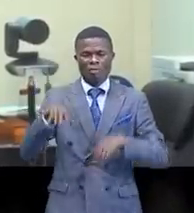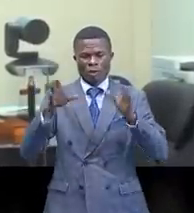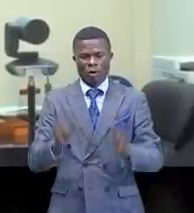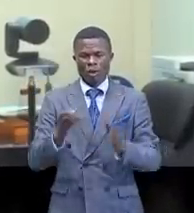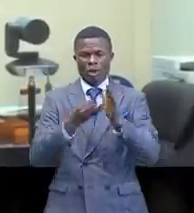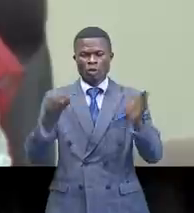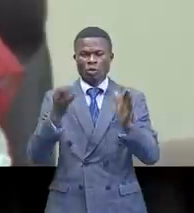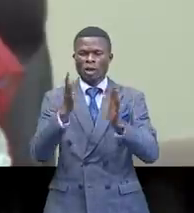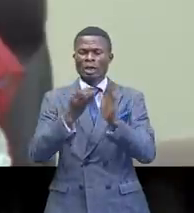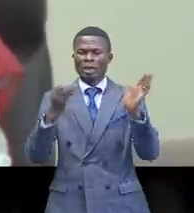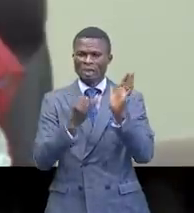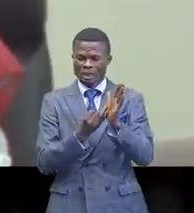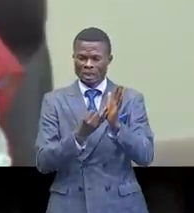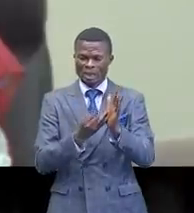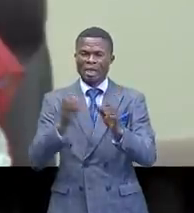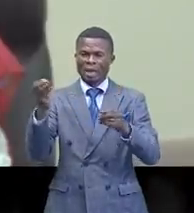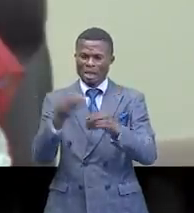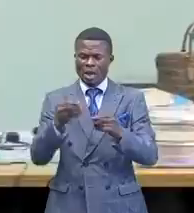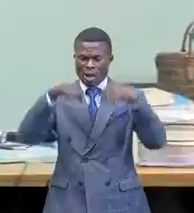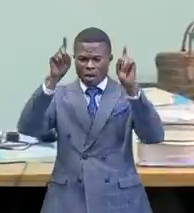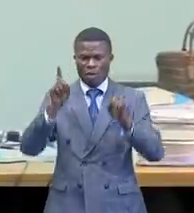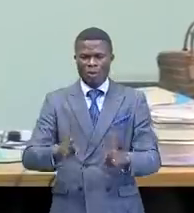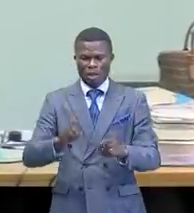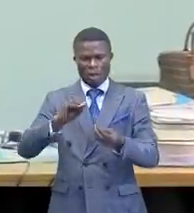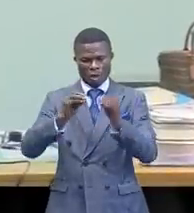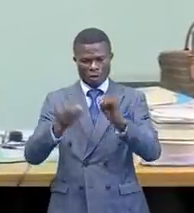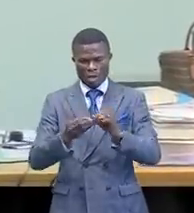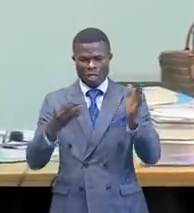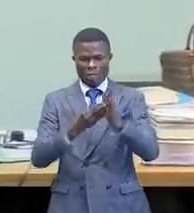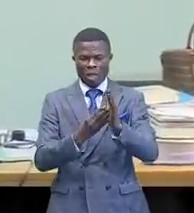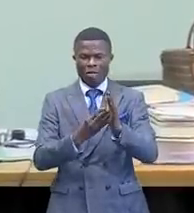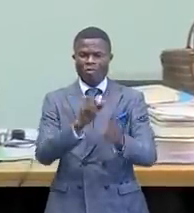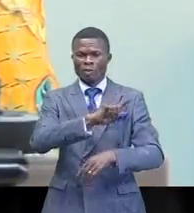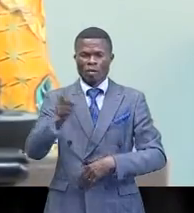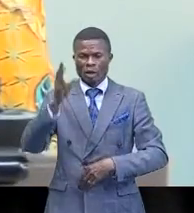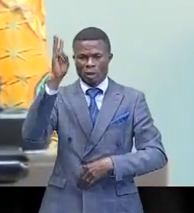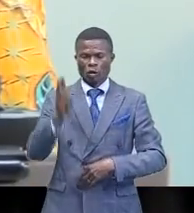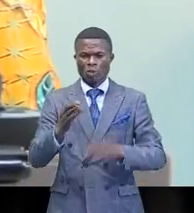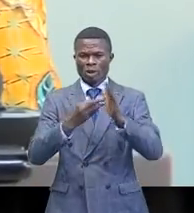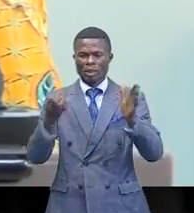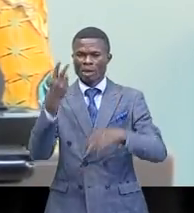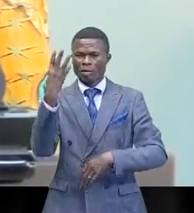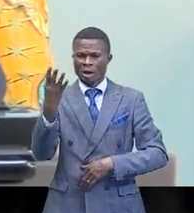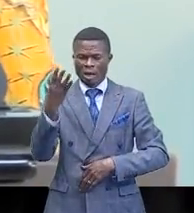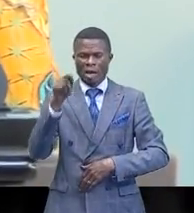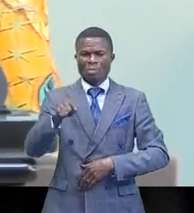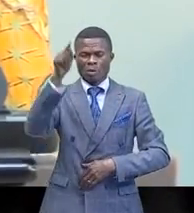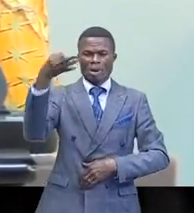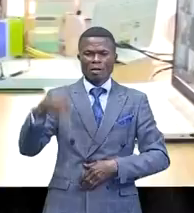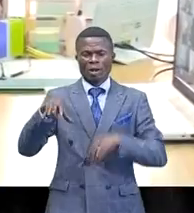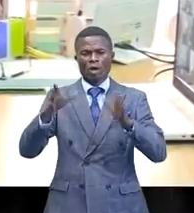soit 76% de leurs assignations annuelles chiffrées à 9 374 milliards de francs